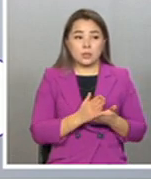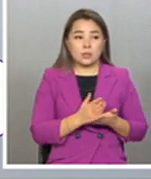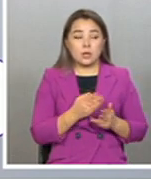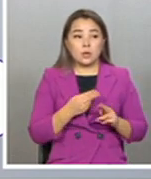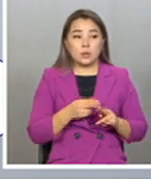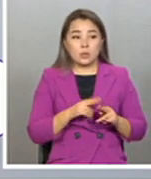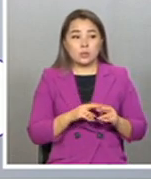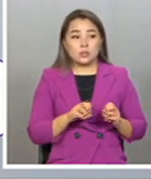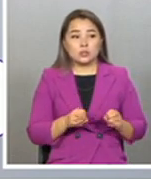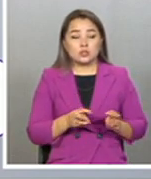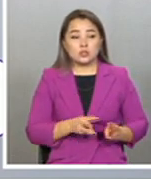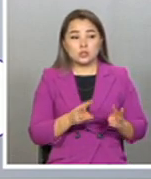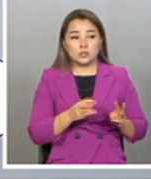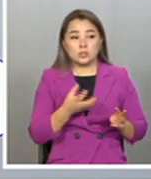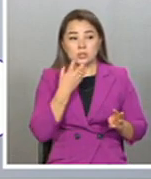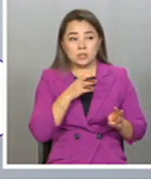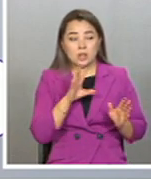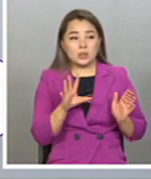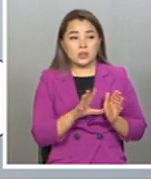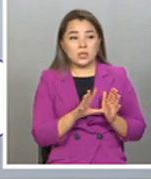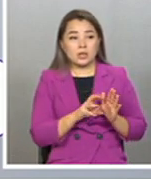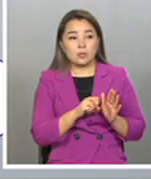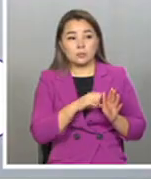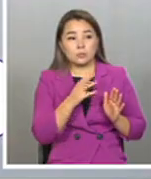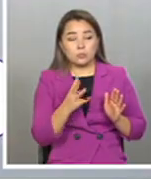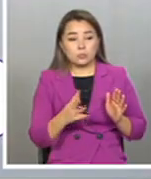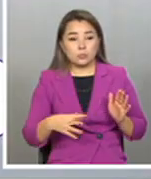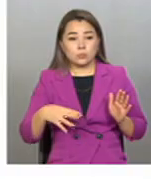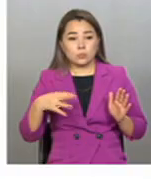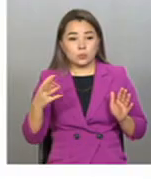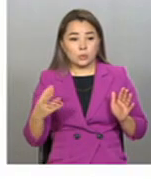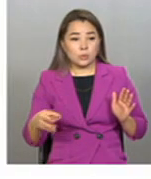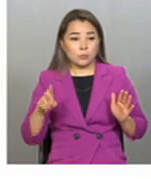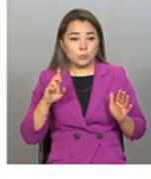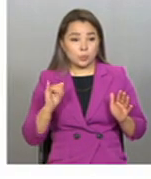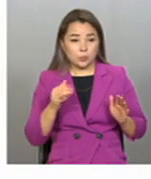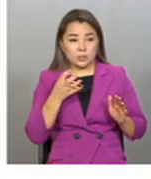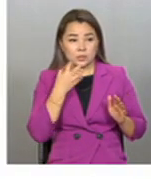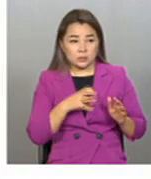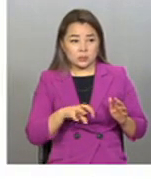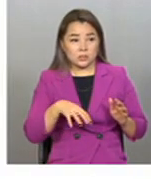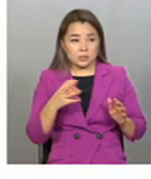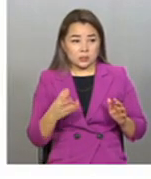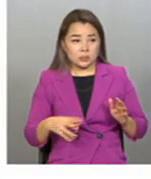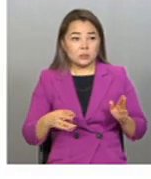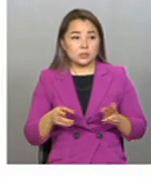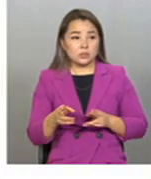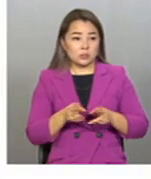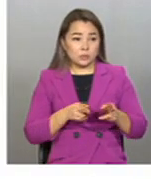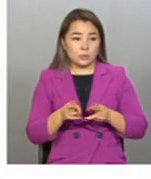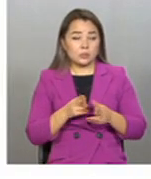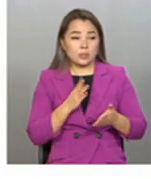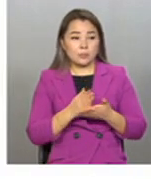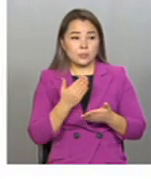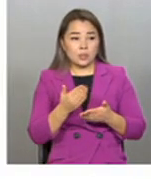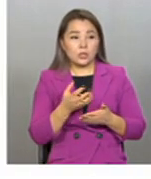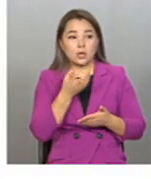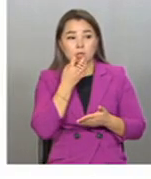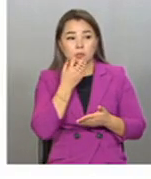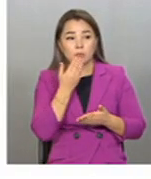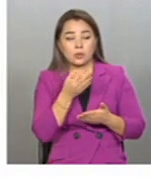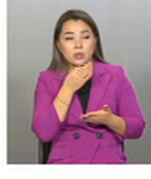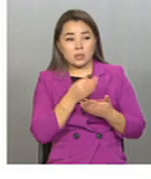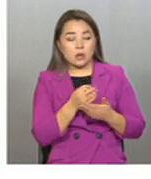жанған отынның энергиясының есебінен бу, қызған бу бізде қозғалысты, яғни жалпы жылулық